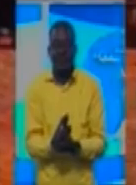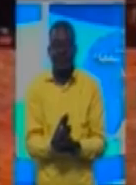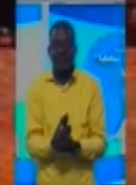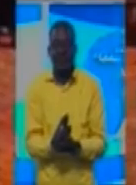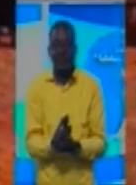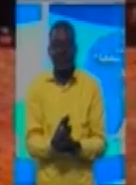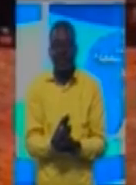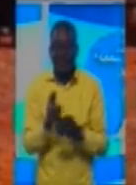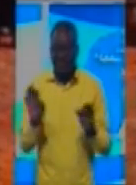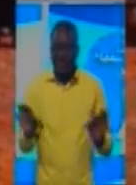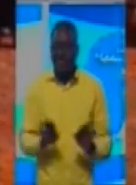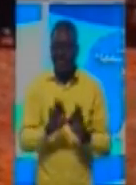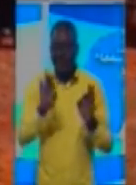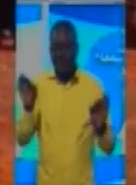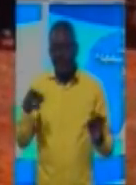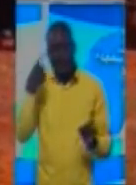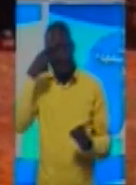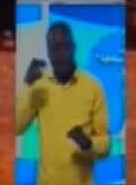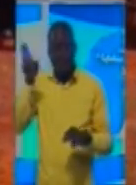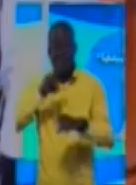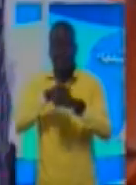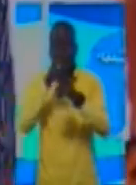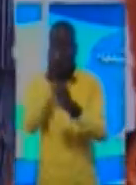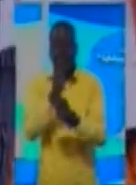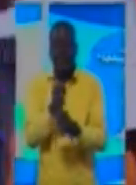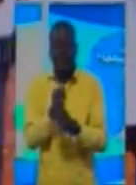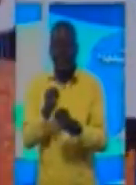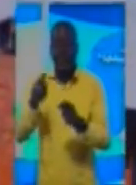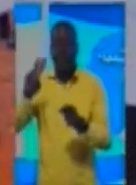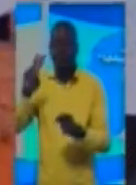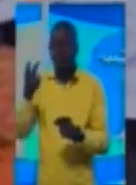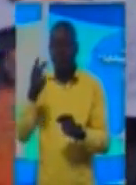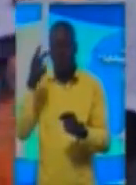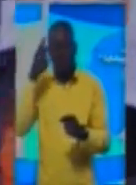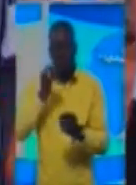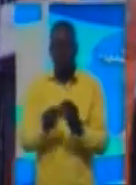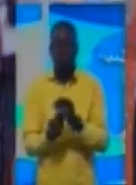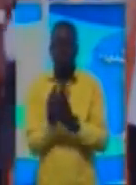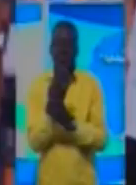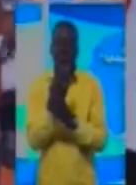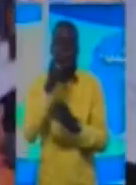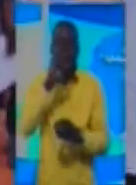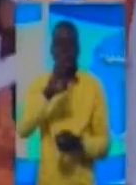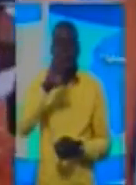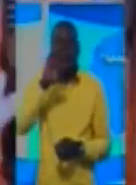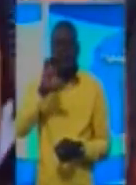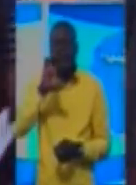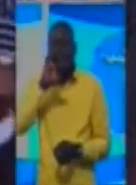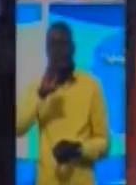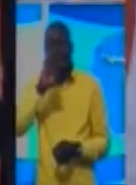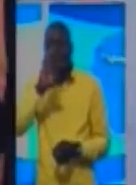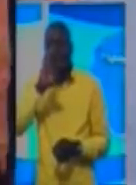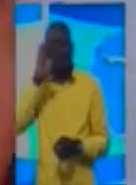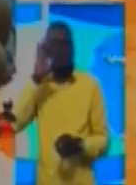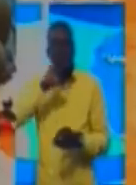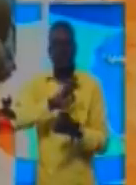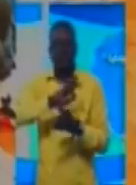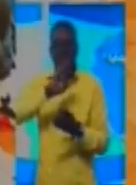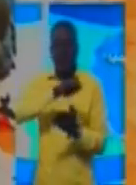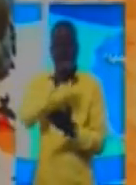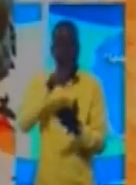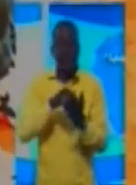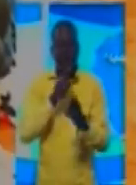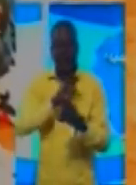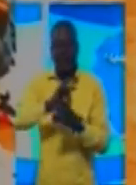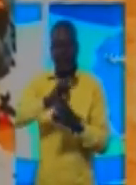Une cérémonie pour magnifier le travail des 2 premières promotions du CFPIB le centre de formation